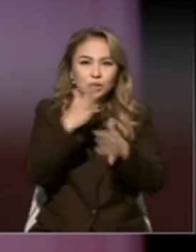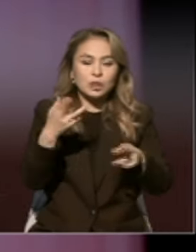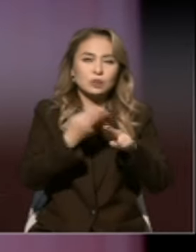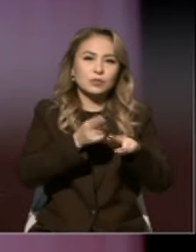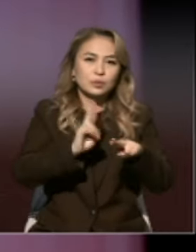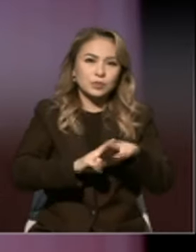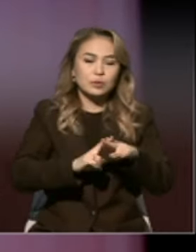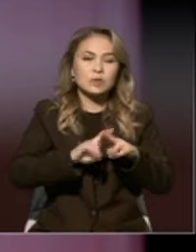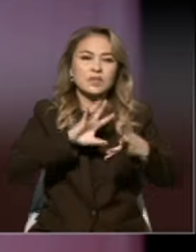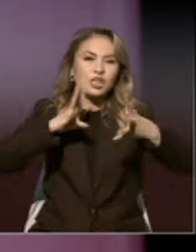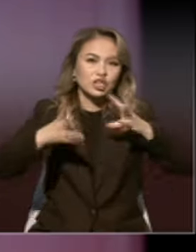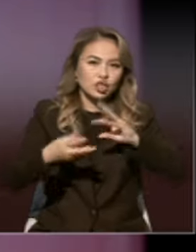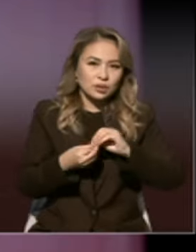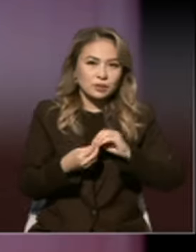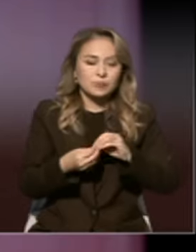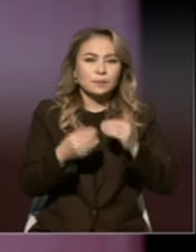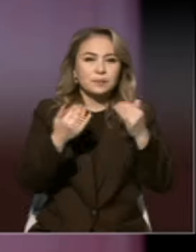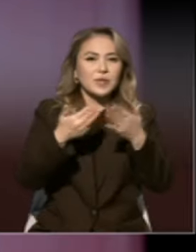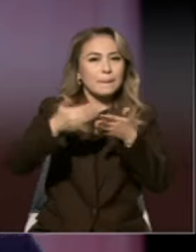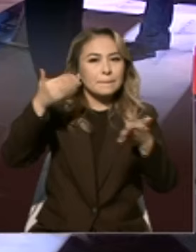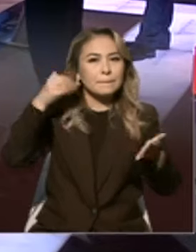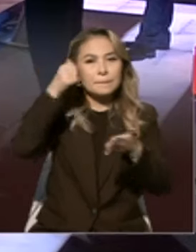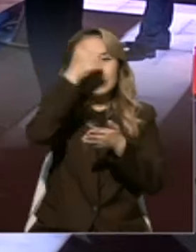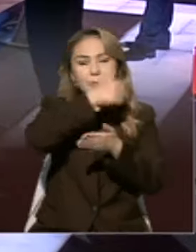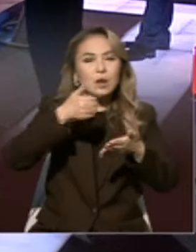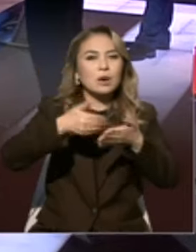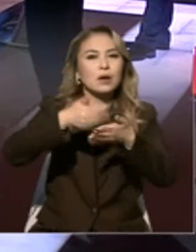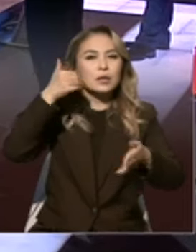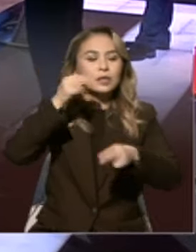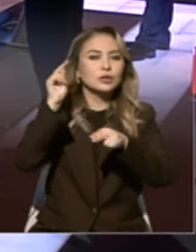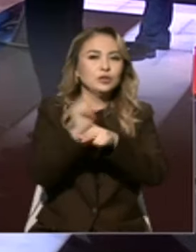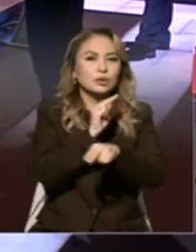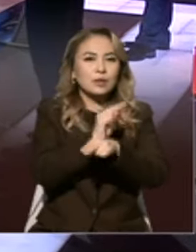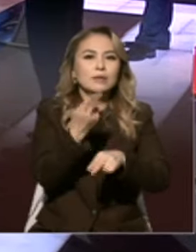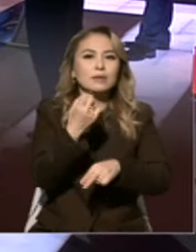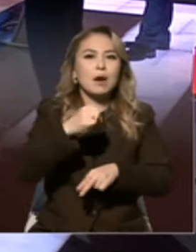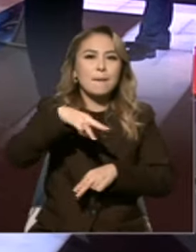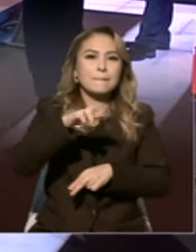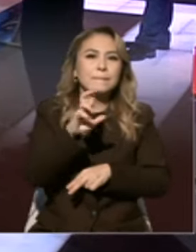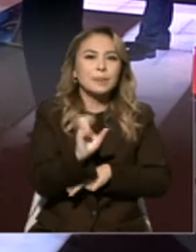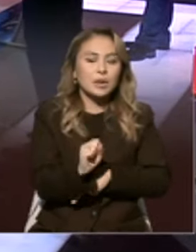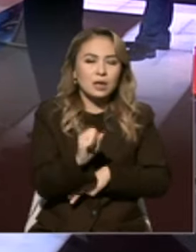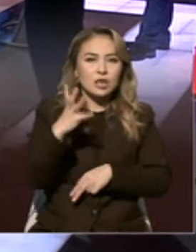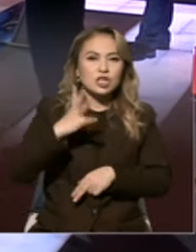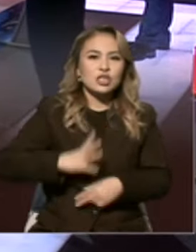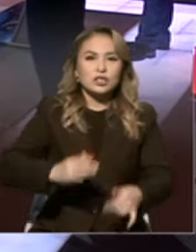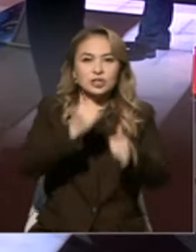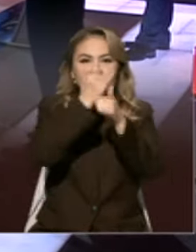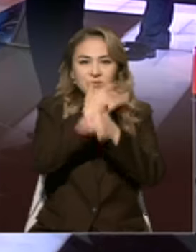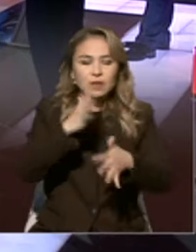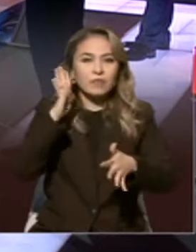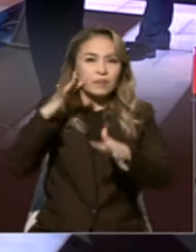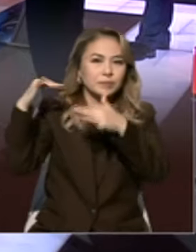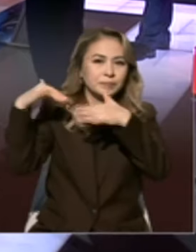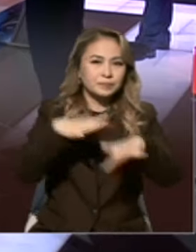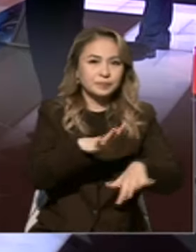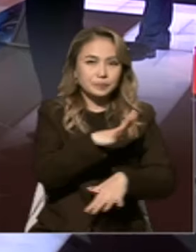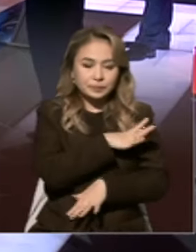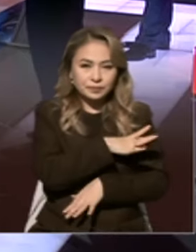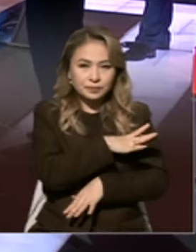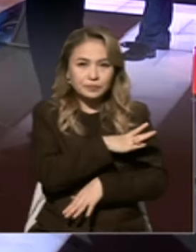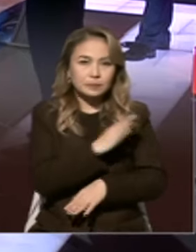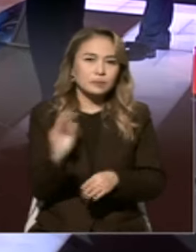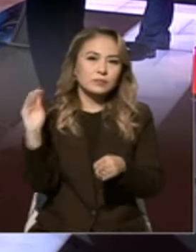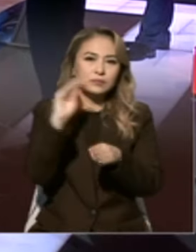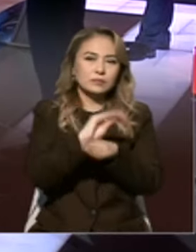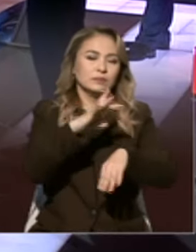нәтижесі. Сондықтан да былтыр оның алдында ғана жөнделген дамбалардың шыдамай ағытылып кетуі. Бұл тағы